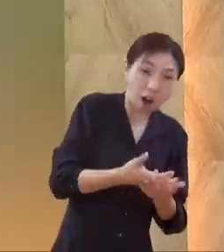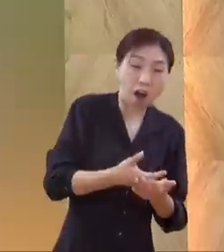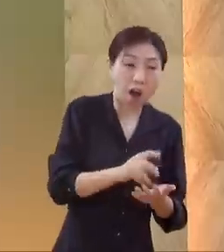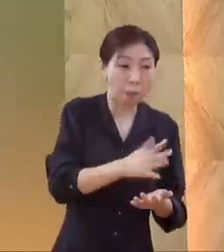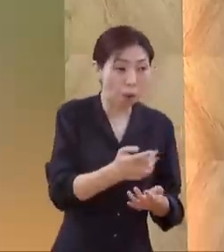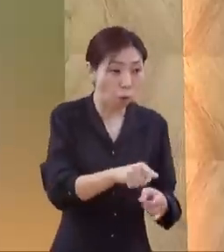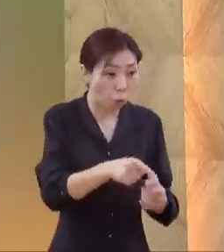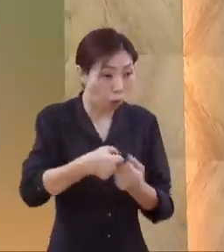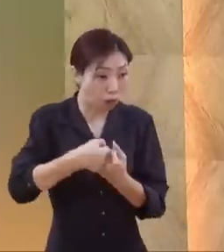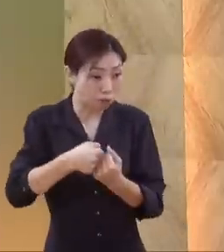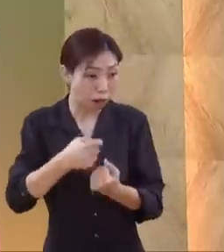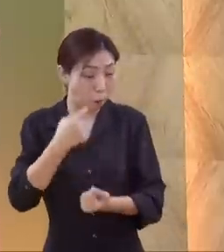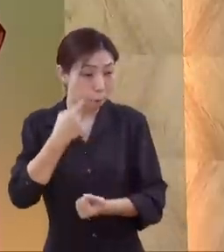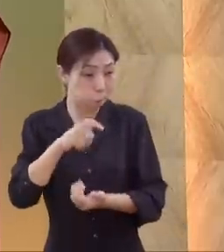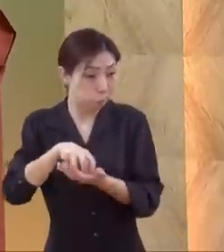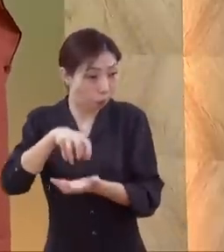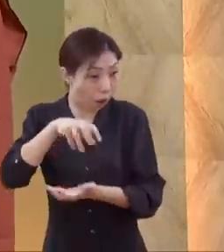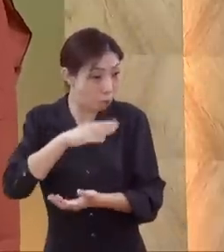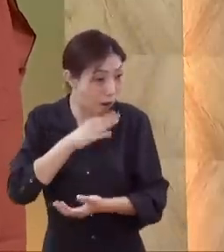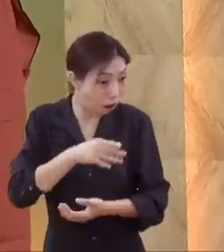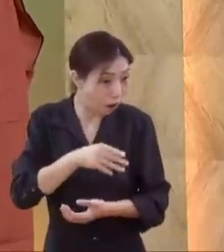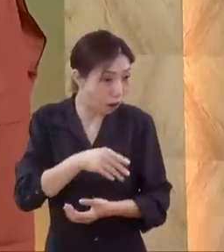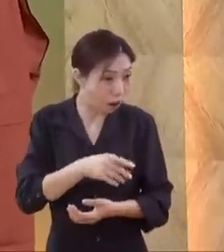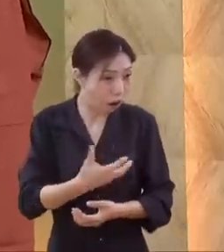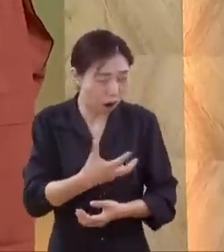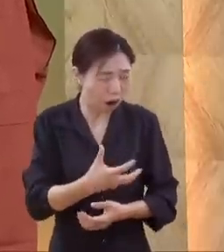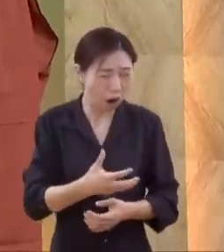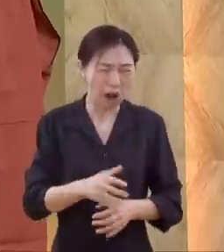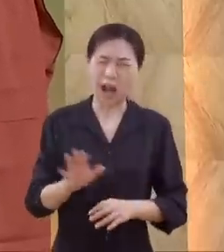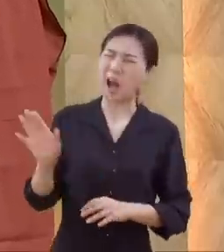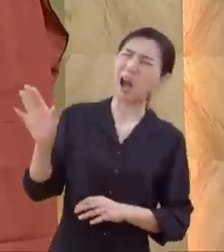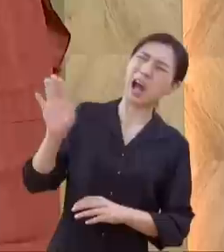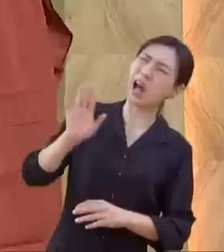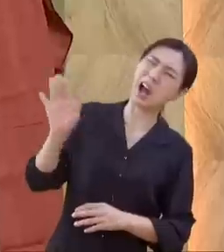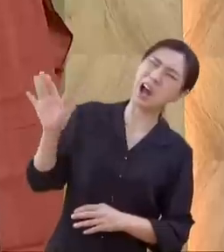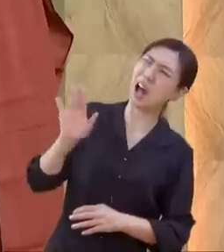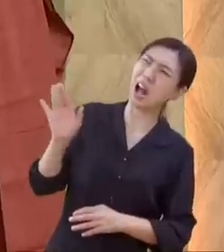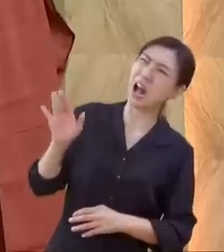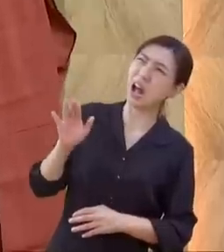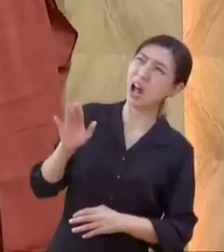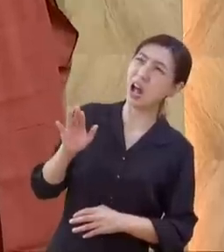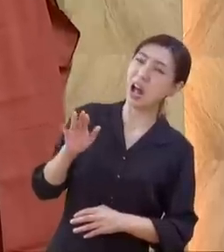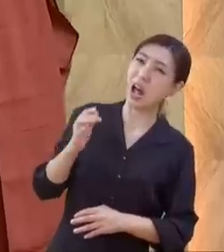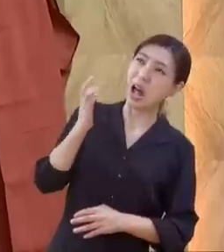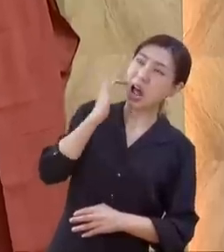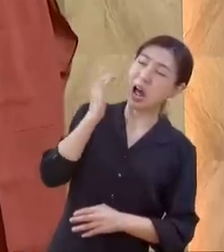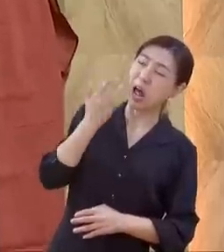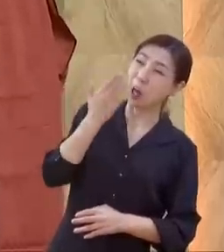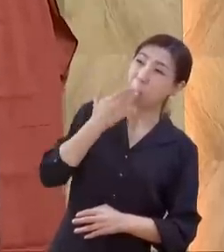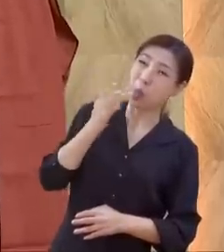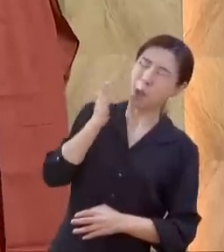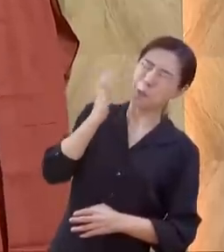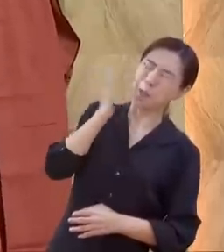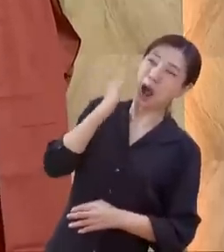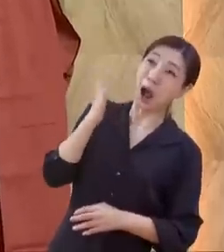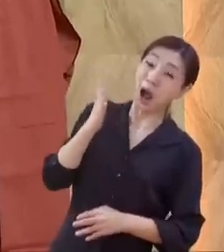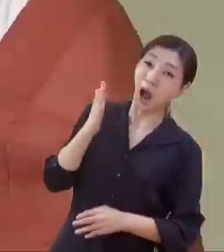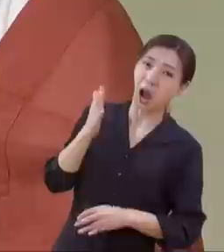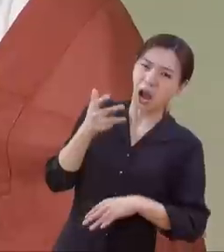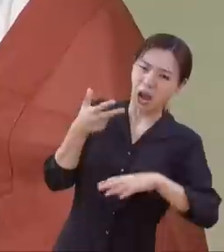관절염 관절에 아파서 그러냐 했더니 그게 아니라 말벌이 무릎을 쐈어요 이러는 거예요